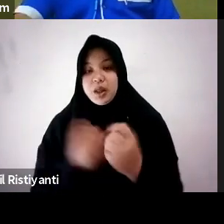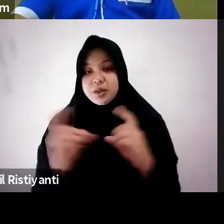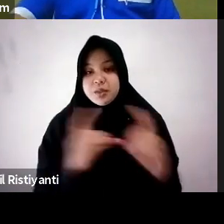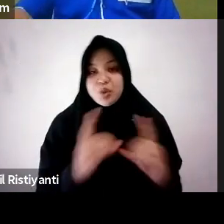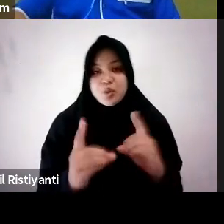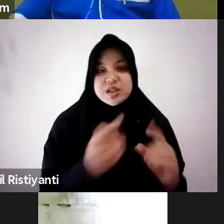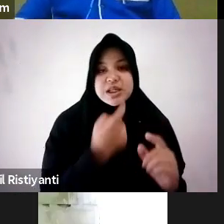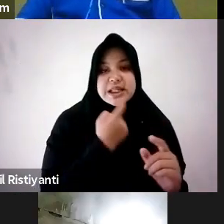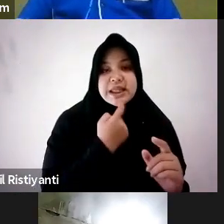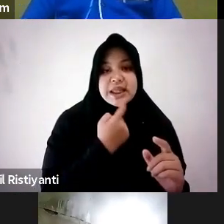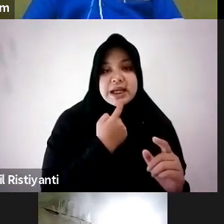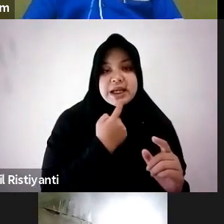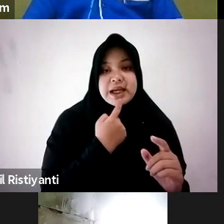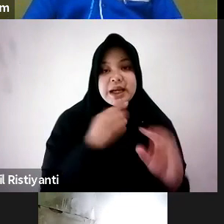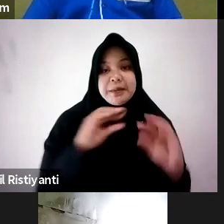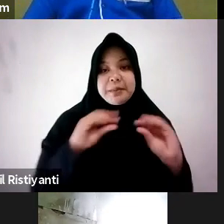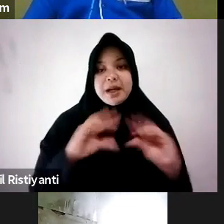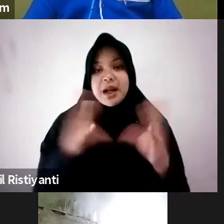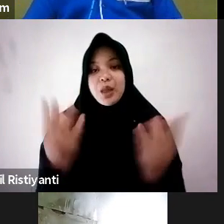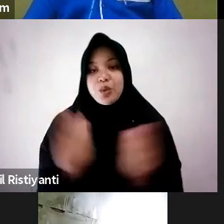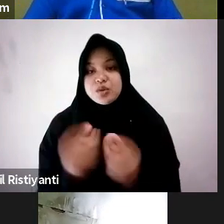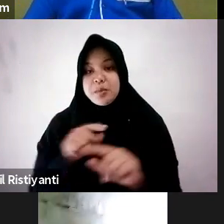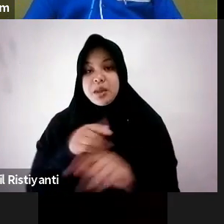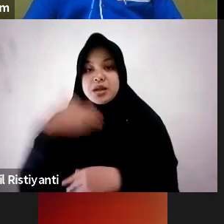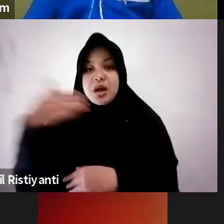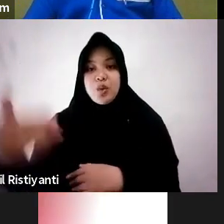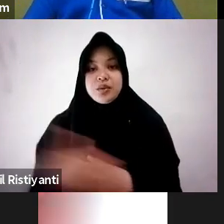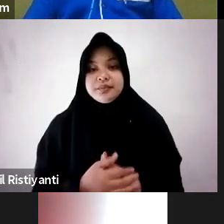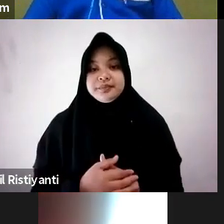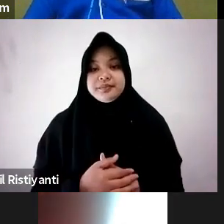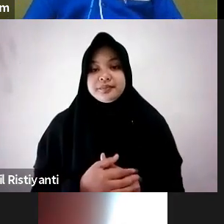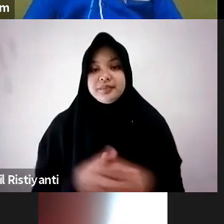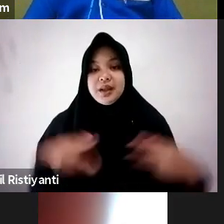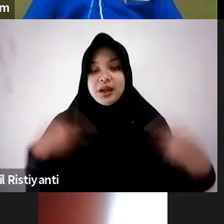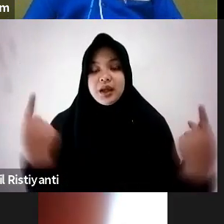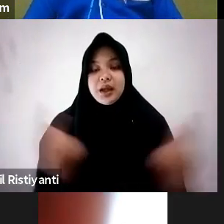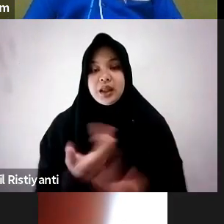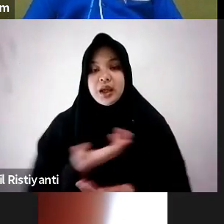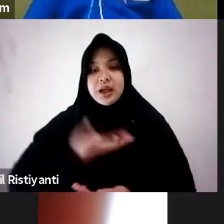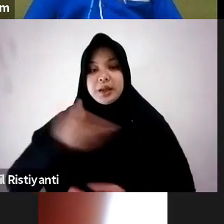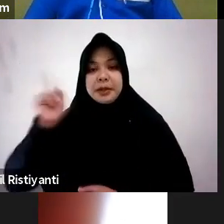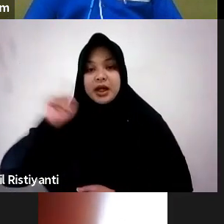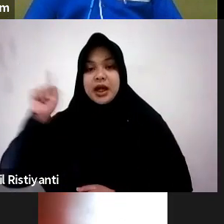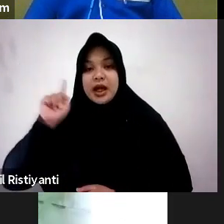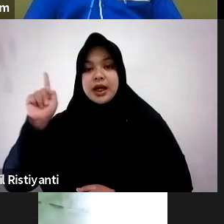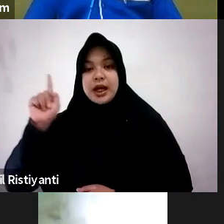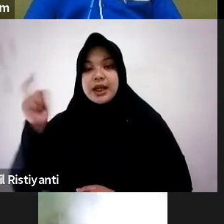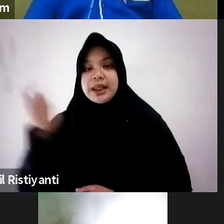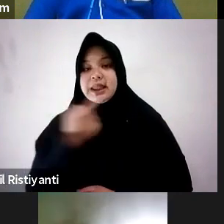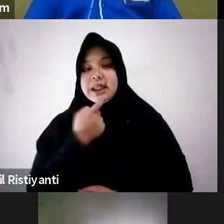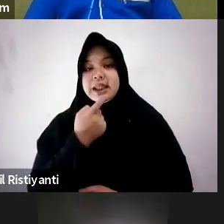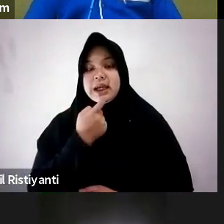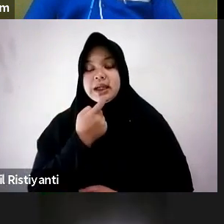terkait dengan tahu jika ninpulse lebih jauh kita juga ingin mendengarkan tentang